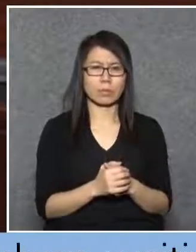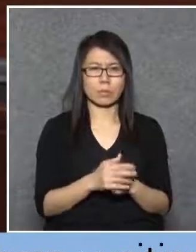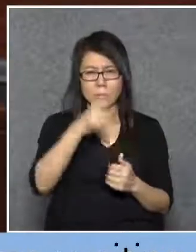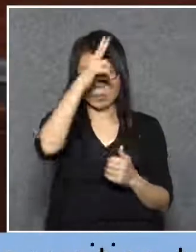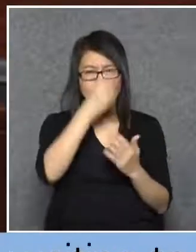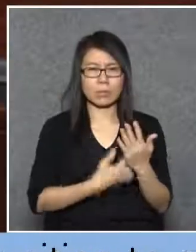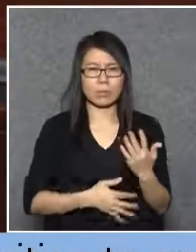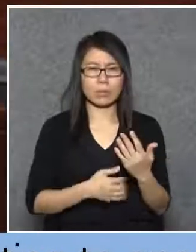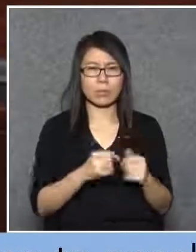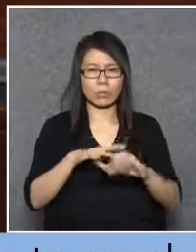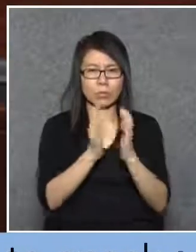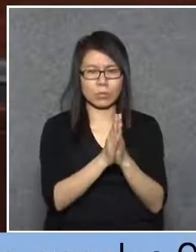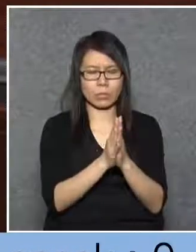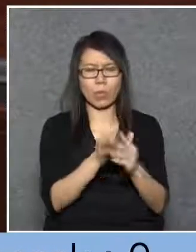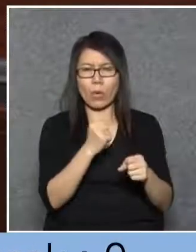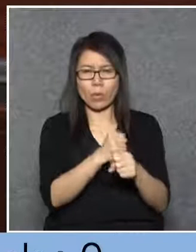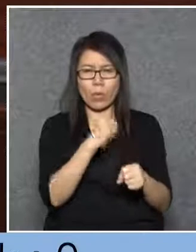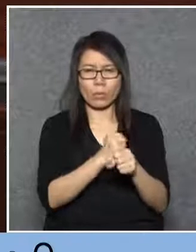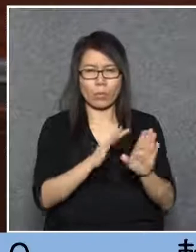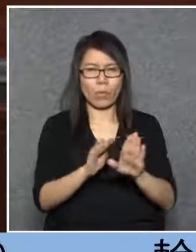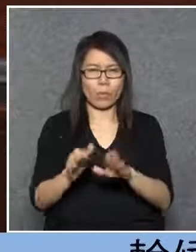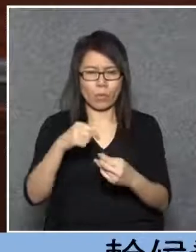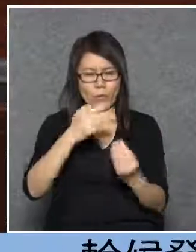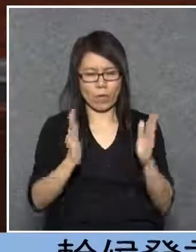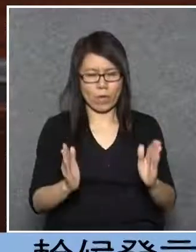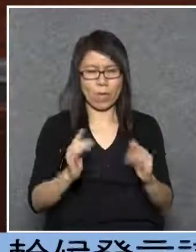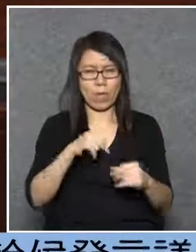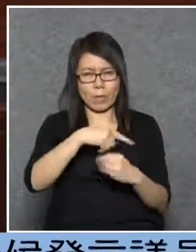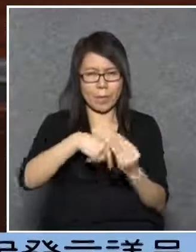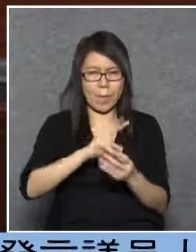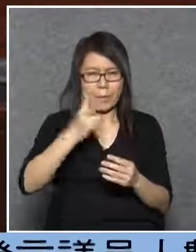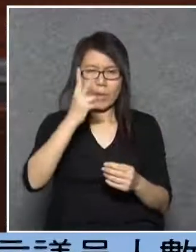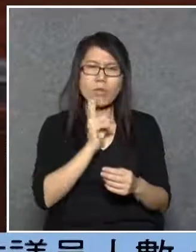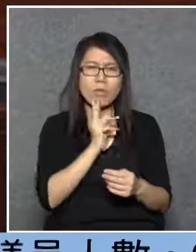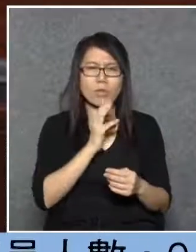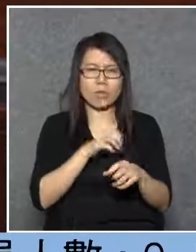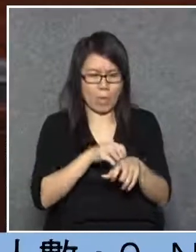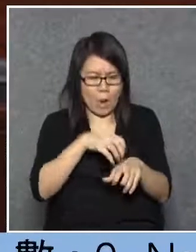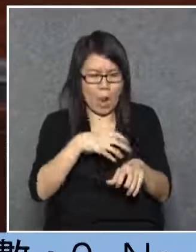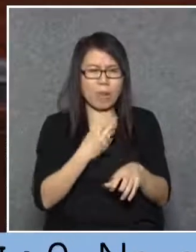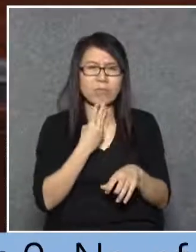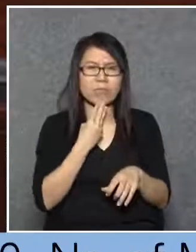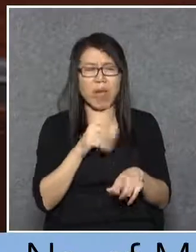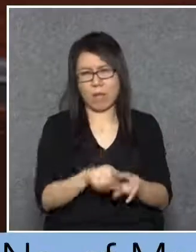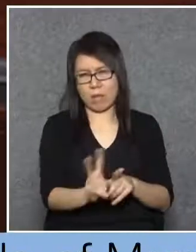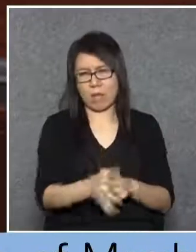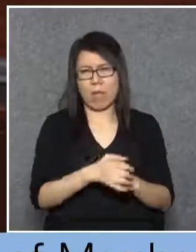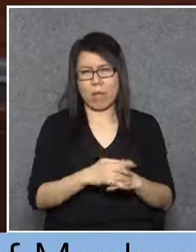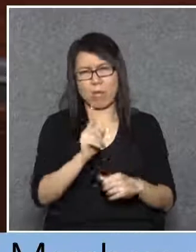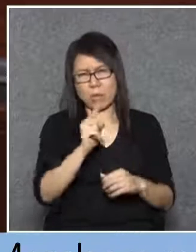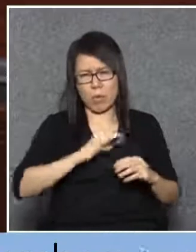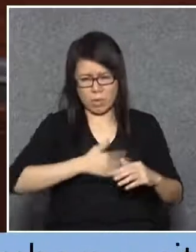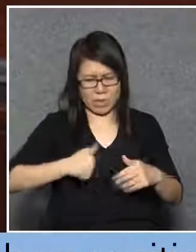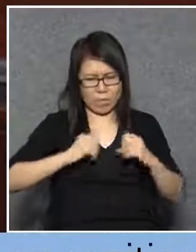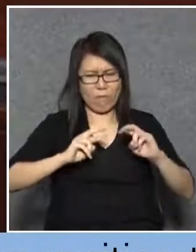令到整個行業、整個的服務範圍是成為一個毒瘤，又怎能夠健康發展、健康